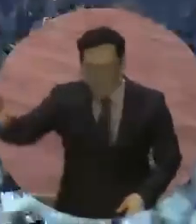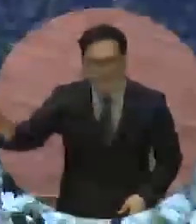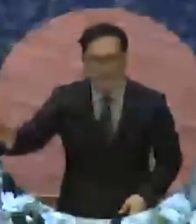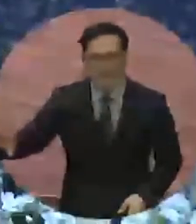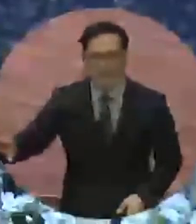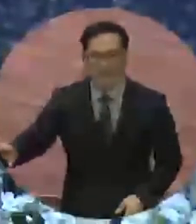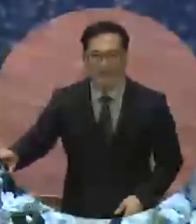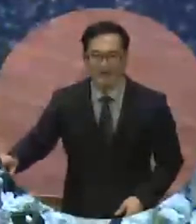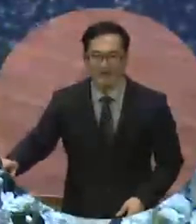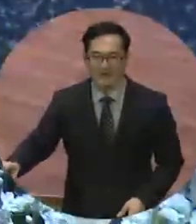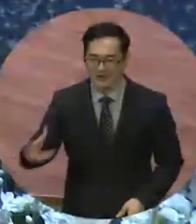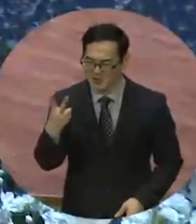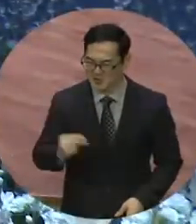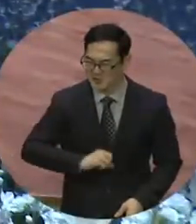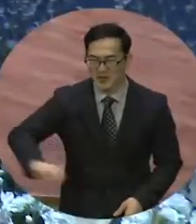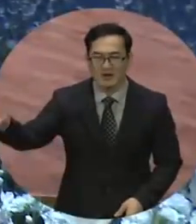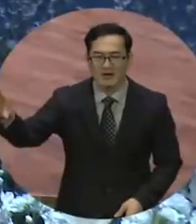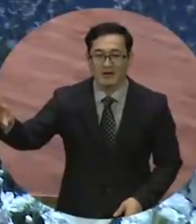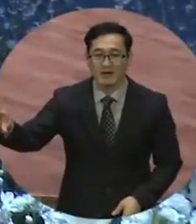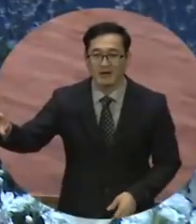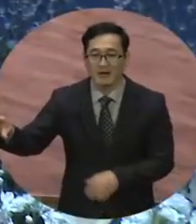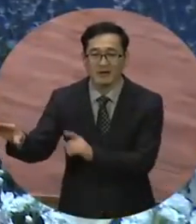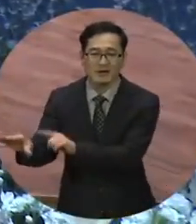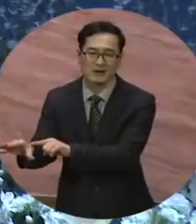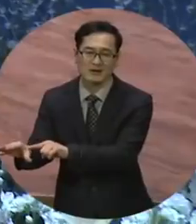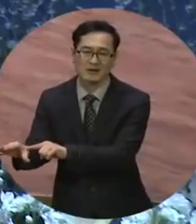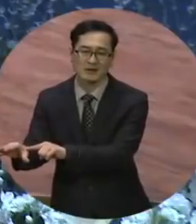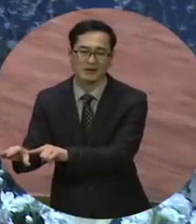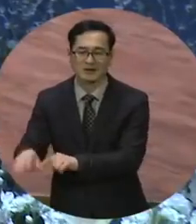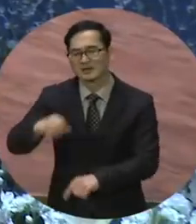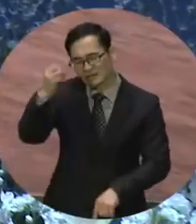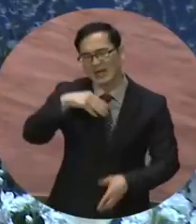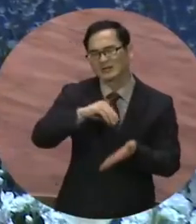않아. 무난이스트. 막 좋은 게 좋은 거야.